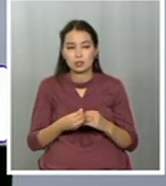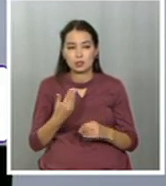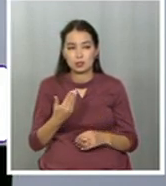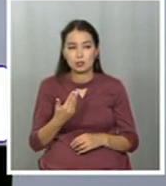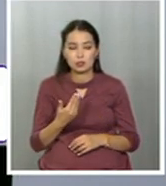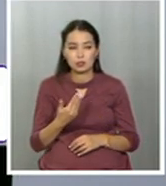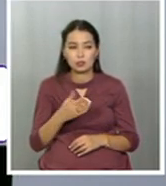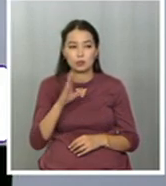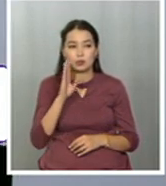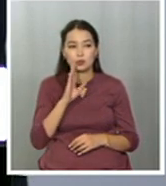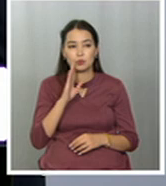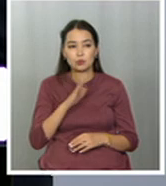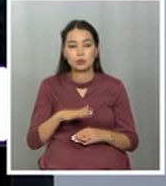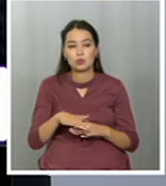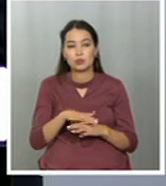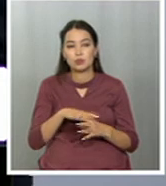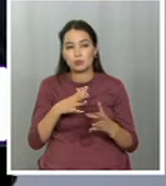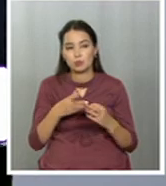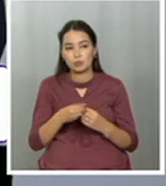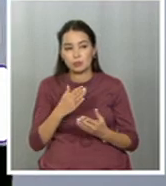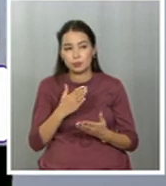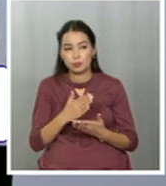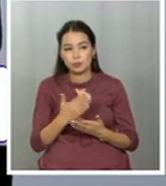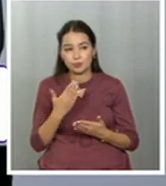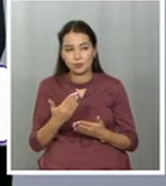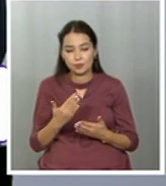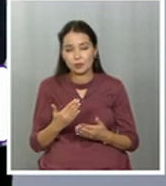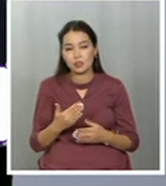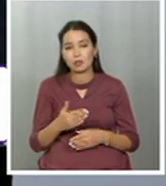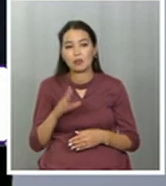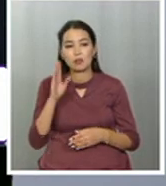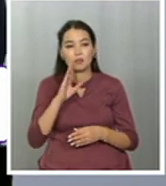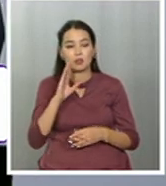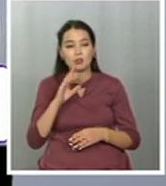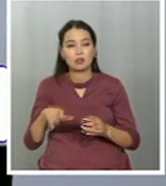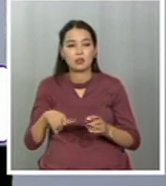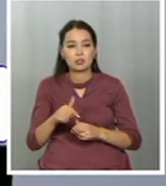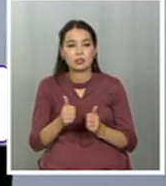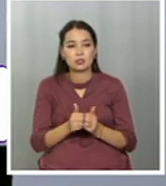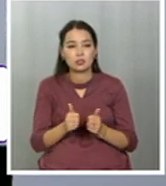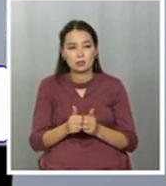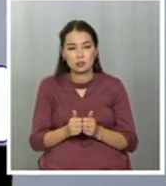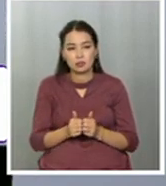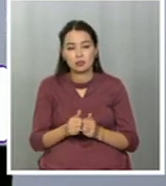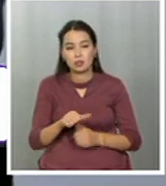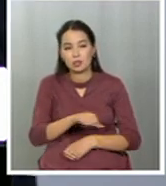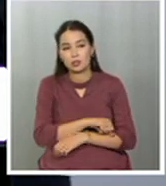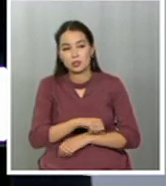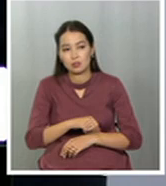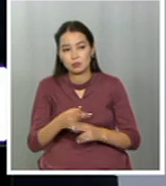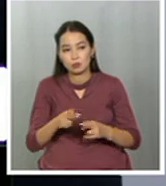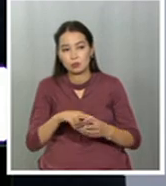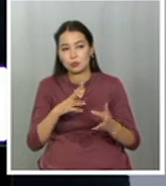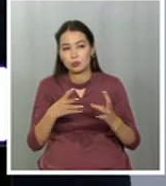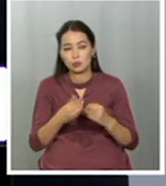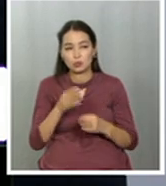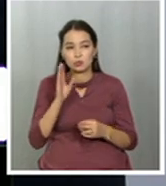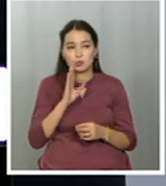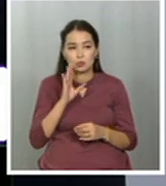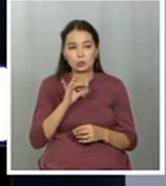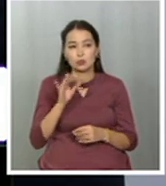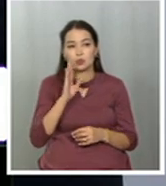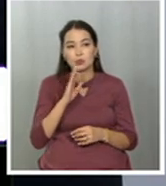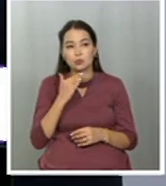судың көлемі берілген, және сонымен қатар трансшекаралық су ресурстары бойынша судың көлемі және жалпы су ресурстарының